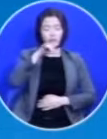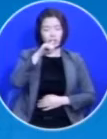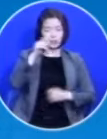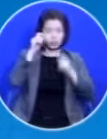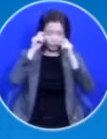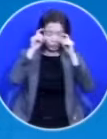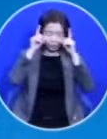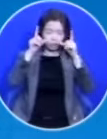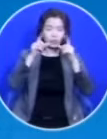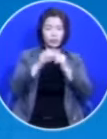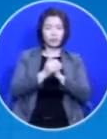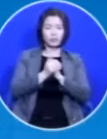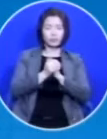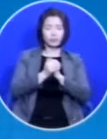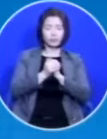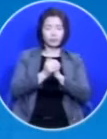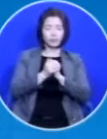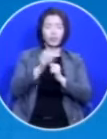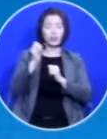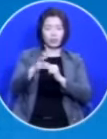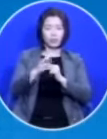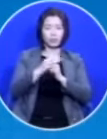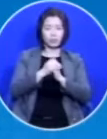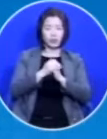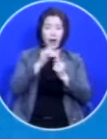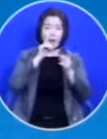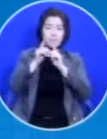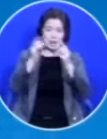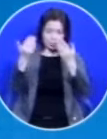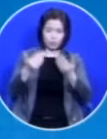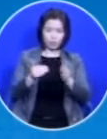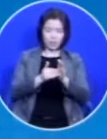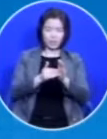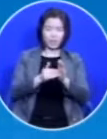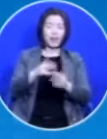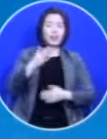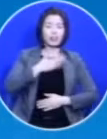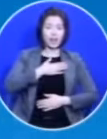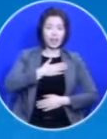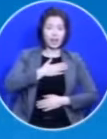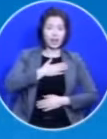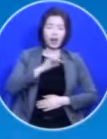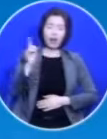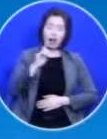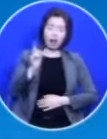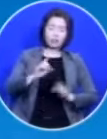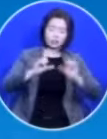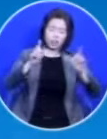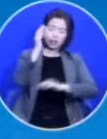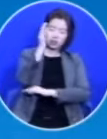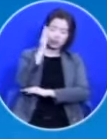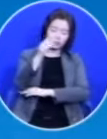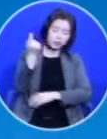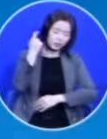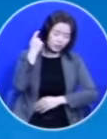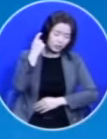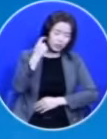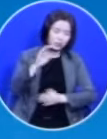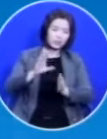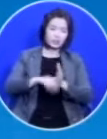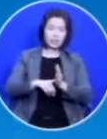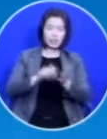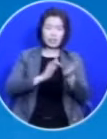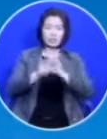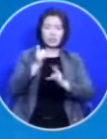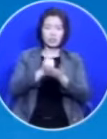눈을 뜨시고 그리고는 말씀하셨어요 내가 어느 날 설교를 듣는데